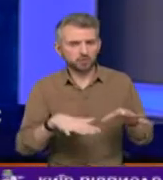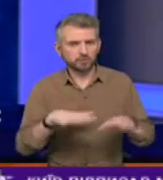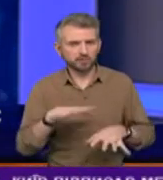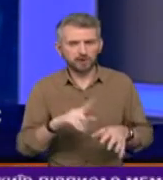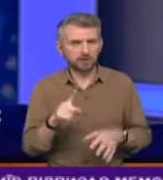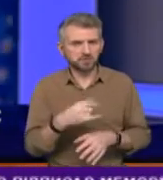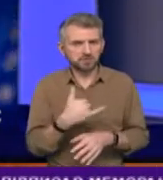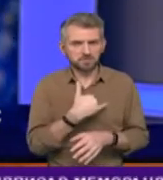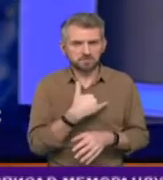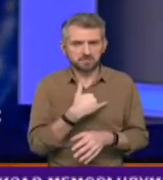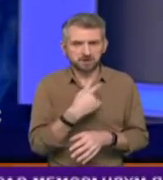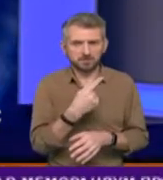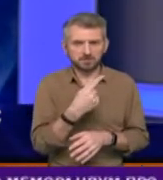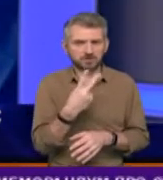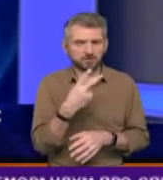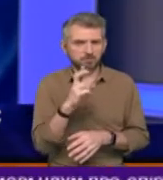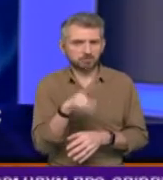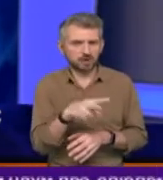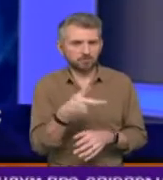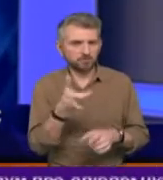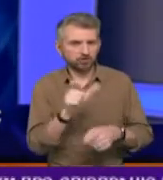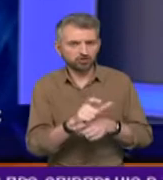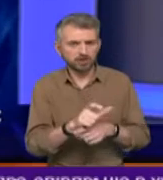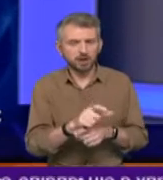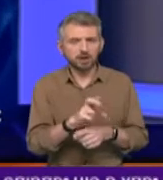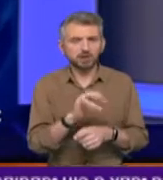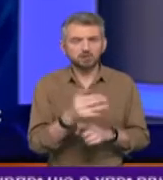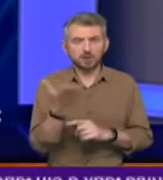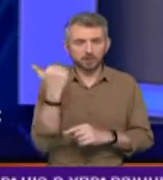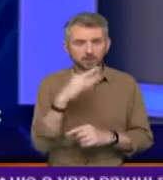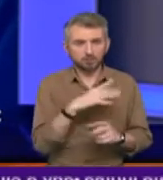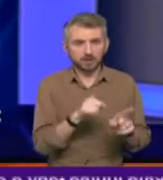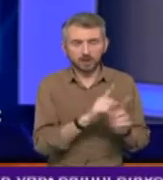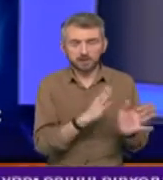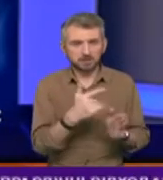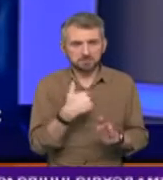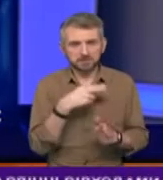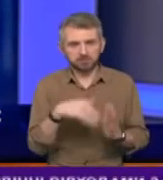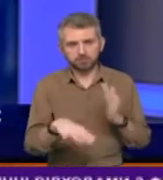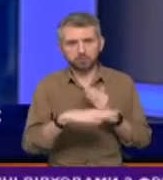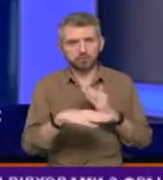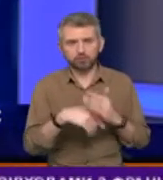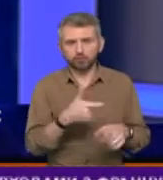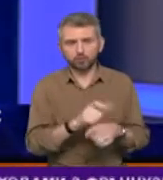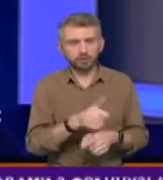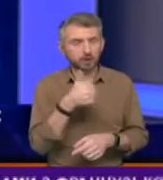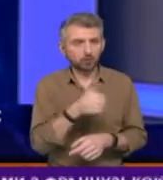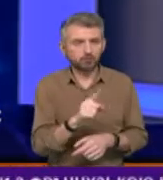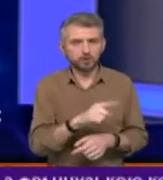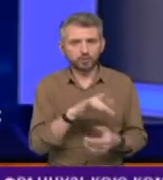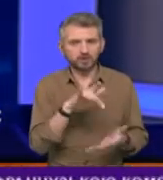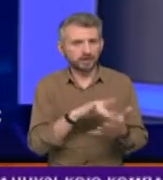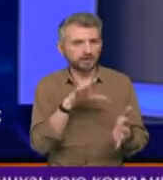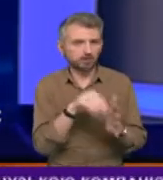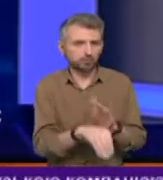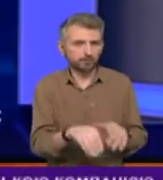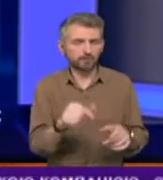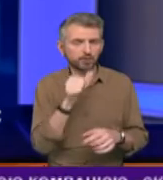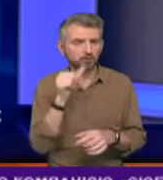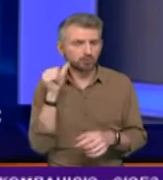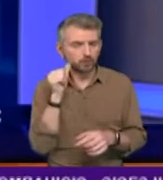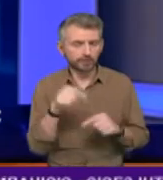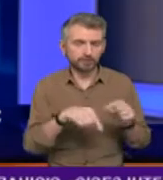залежності. Вони ж приходять, відходять, чи так? Ні, інструктор знаходиться постійно. Ну, одна людина, ну, обов'язково, мінімум. Плюс так. Можуть бути